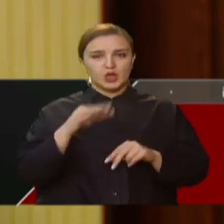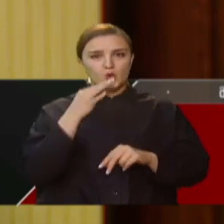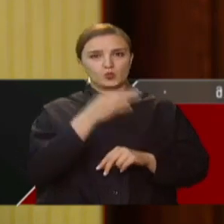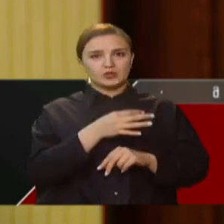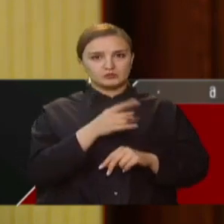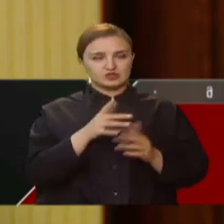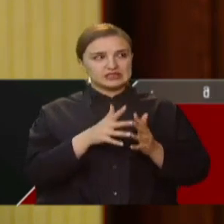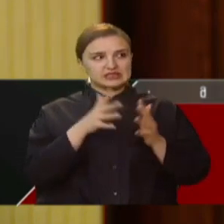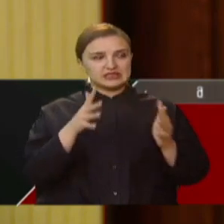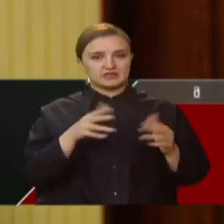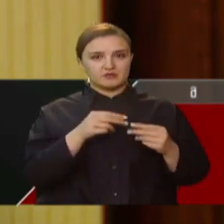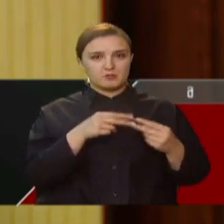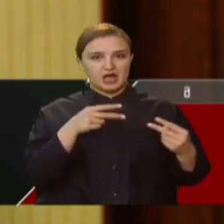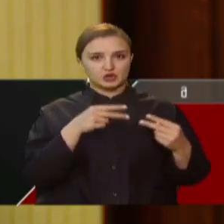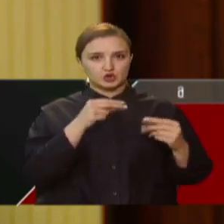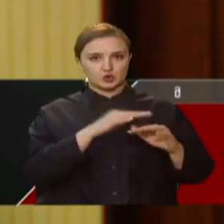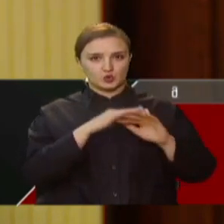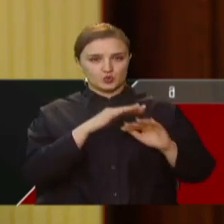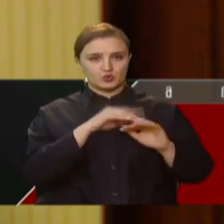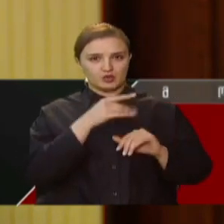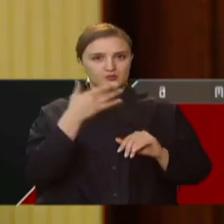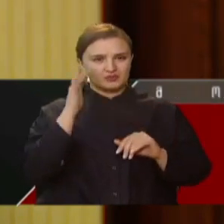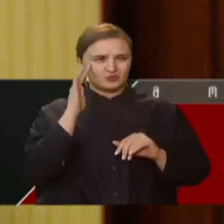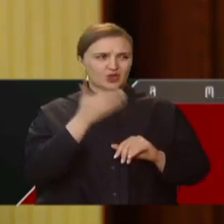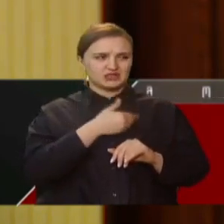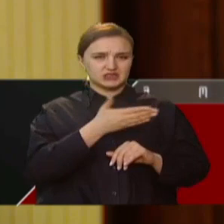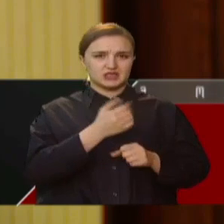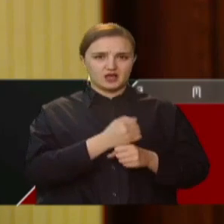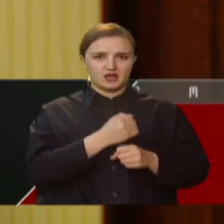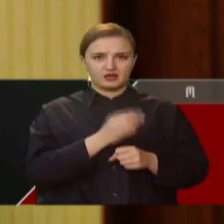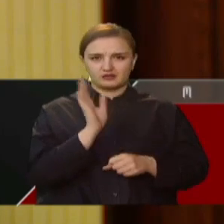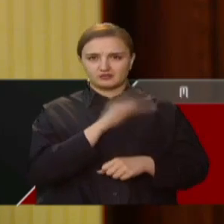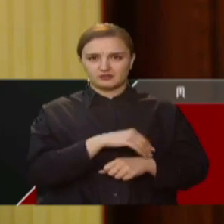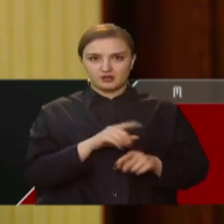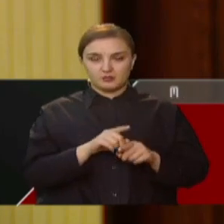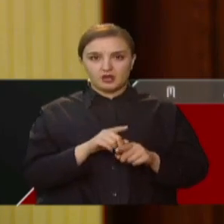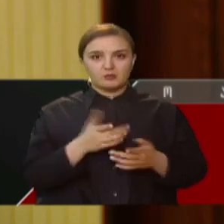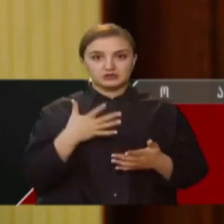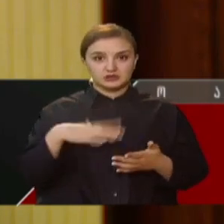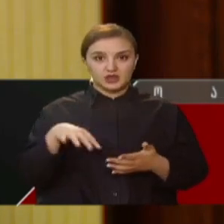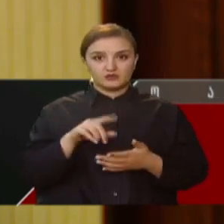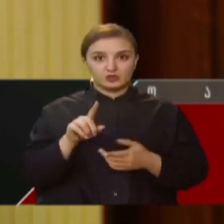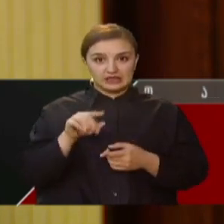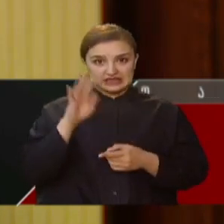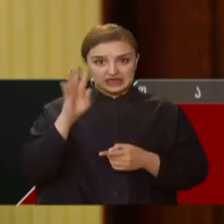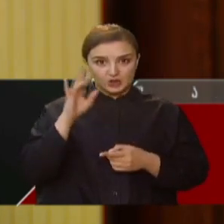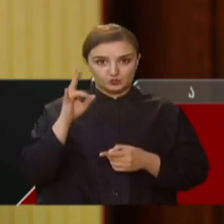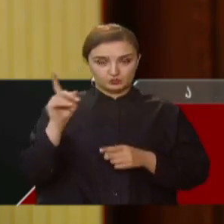șens, umschvilec, partniors, tasalve, partniors, kiseri gitehia, a da visi vse și tove, sakartolos,